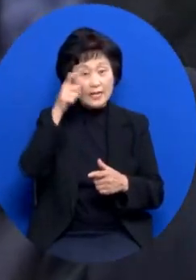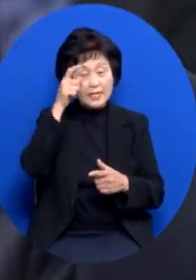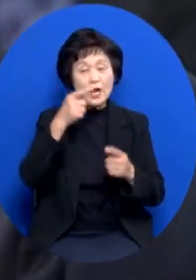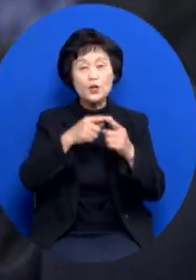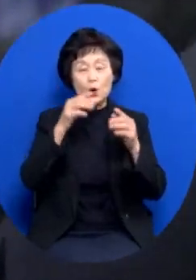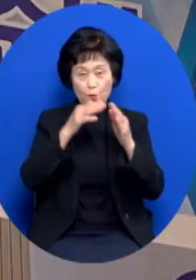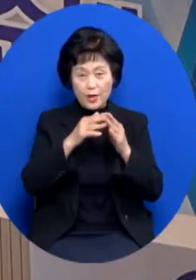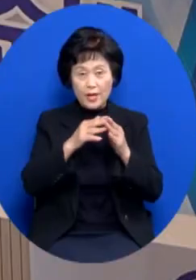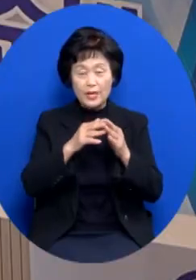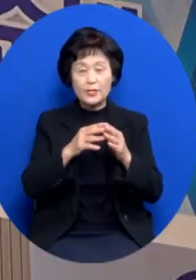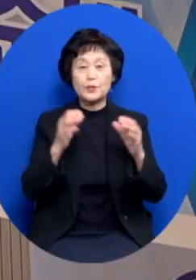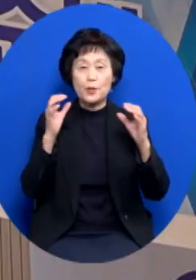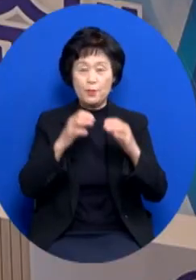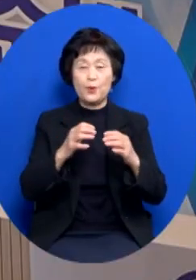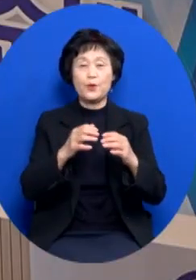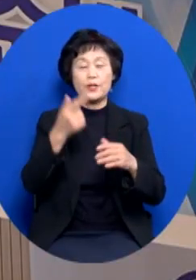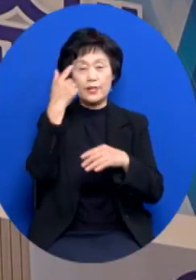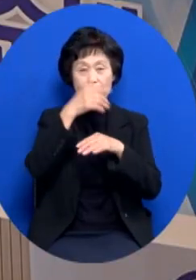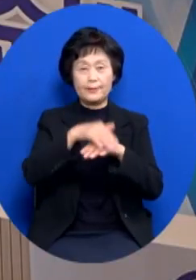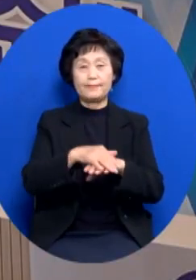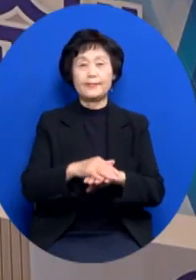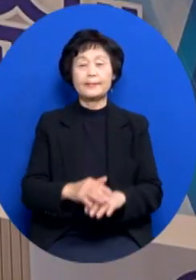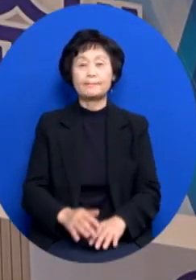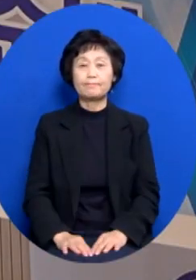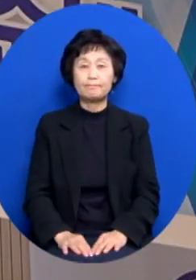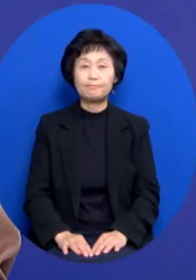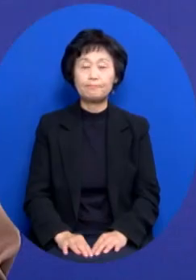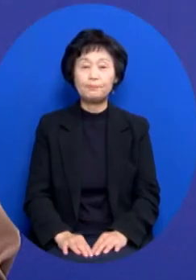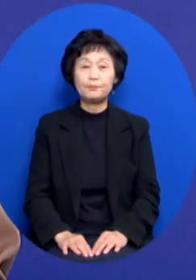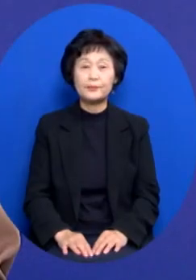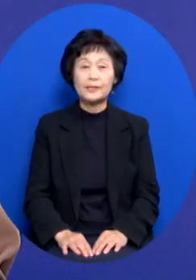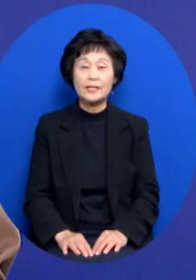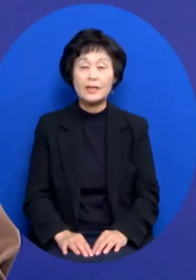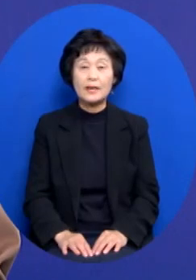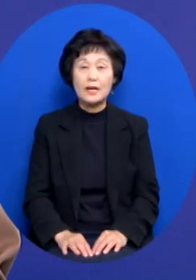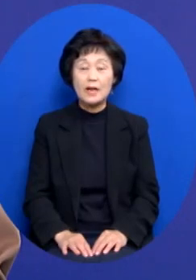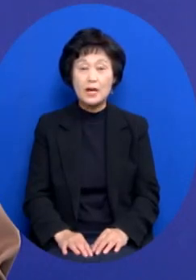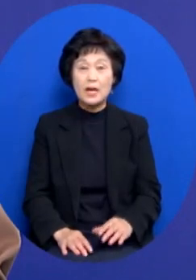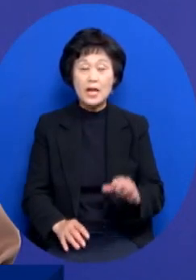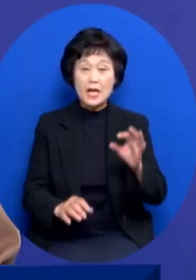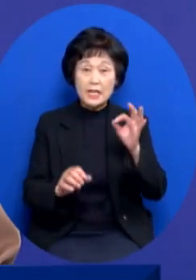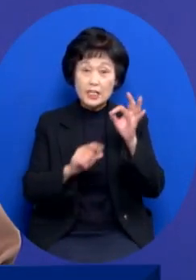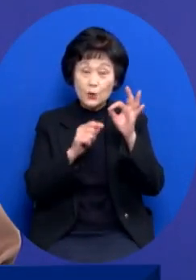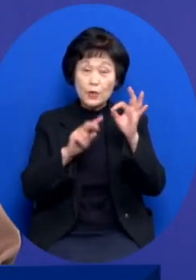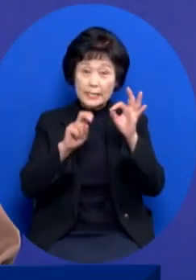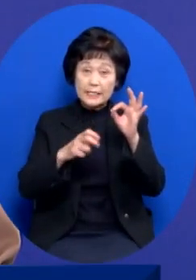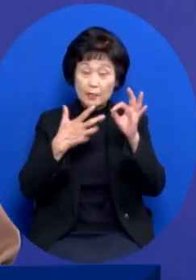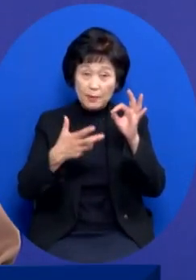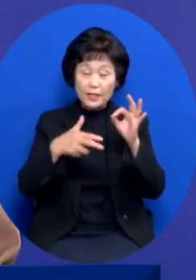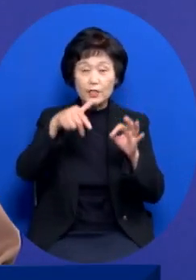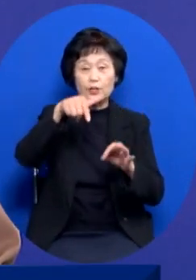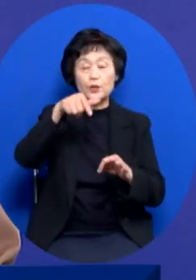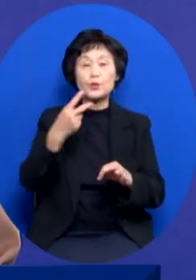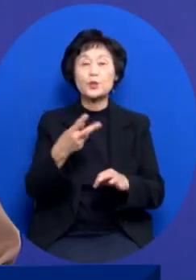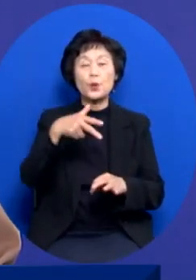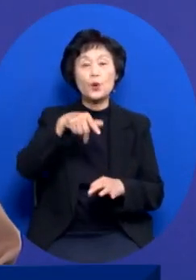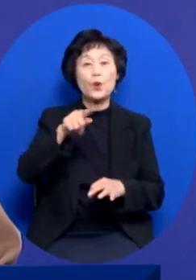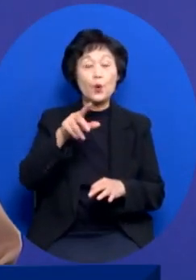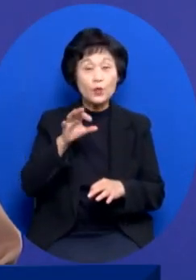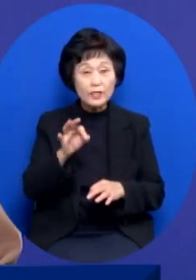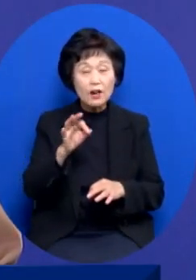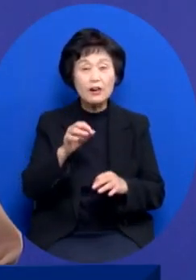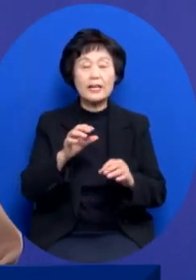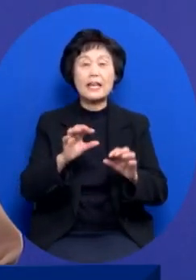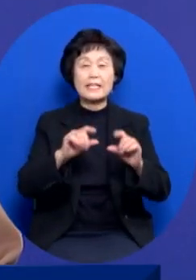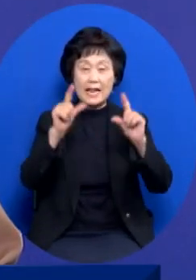진행됩니다. CTS 뉴스 이현지입니다. 10월 28일은 교정 관련 종사자들의 사기를